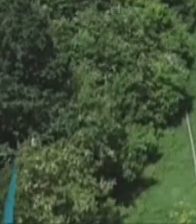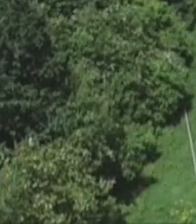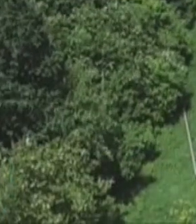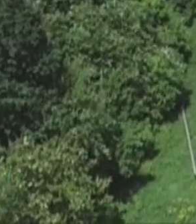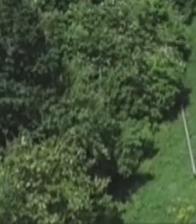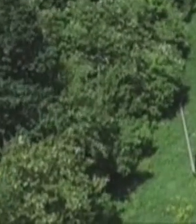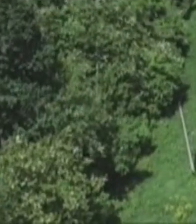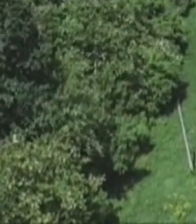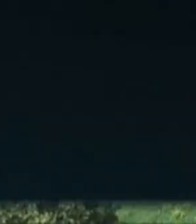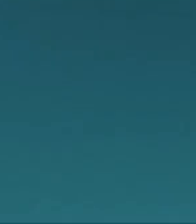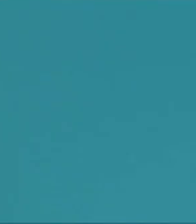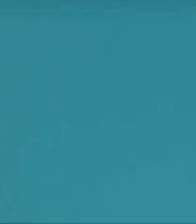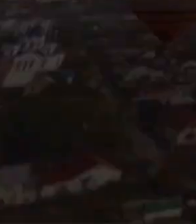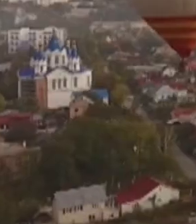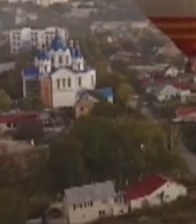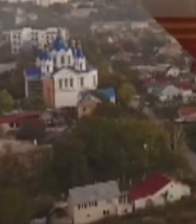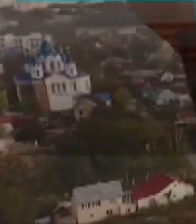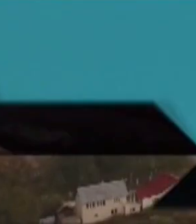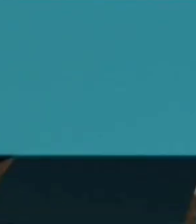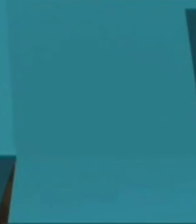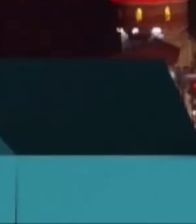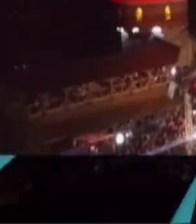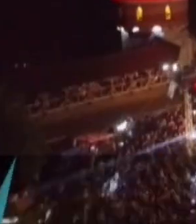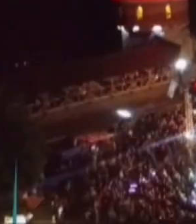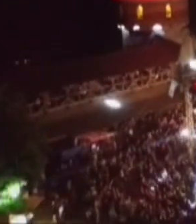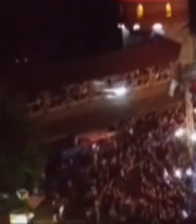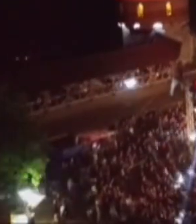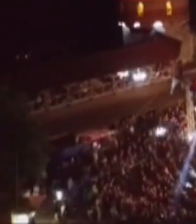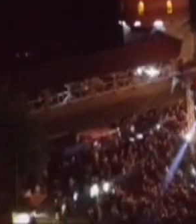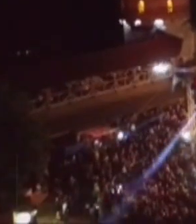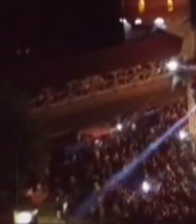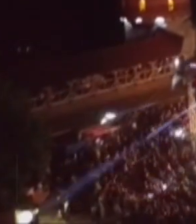Субтитрувальниця Оля Шор